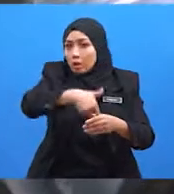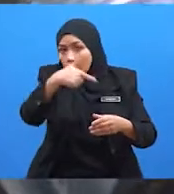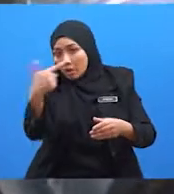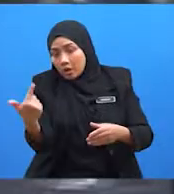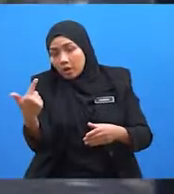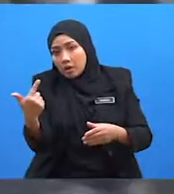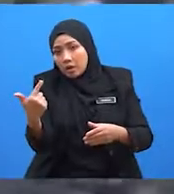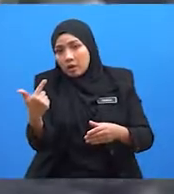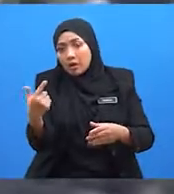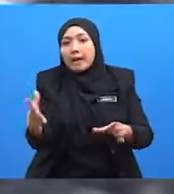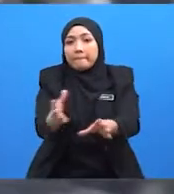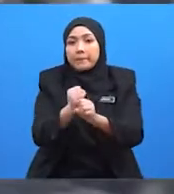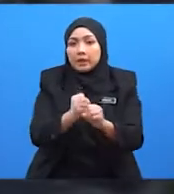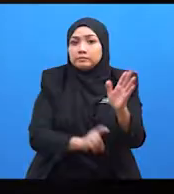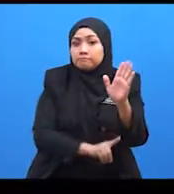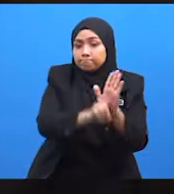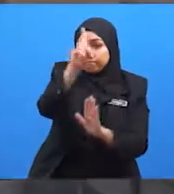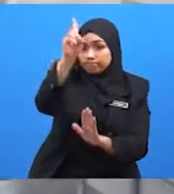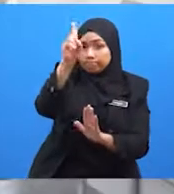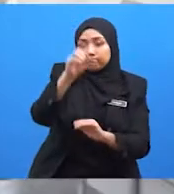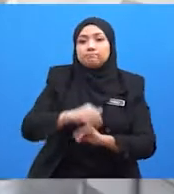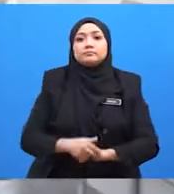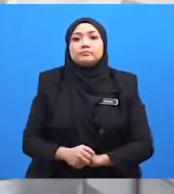ditingkatkan dan lebih bermutu tinggi.